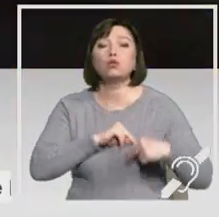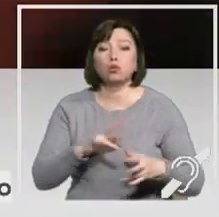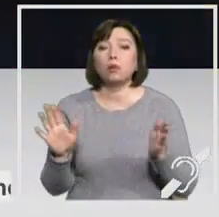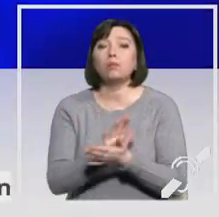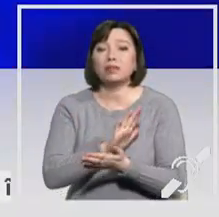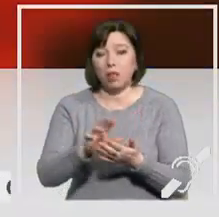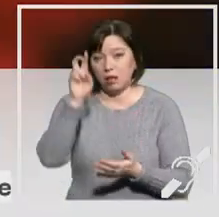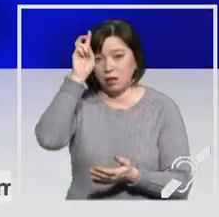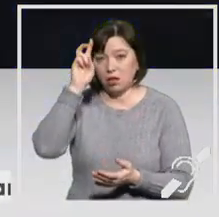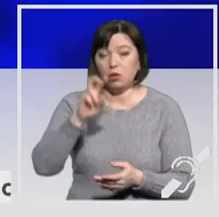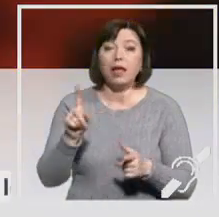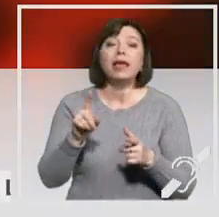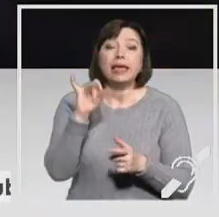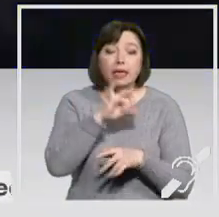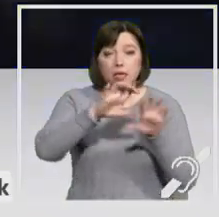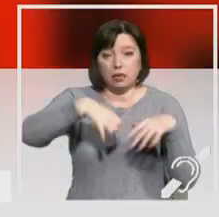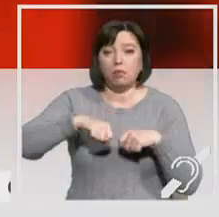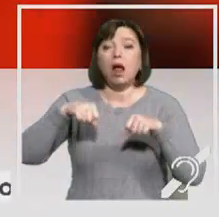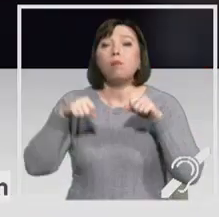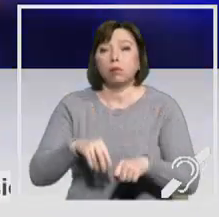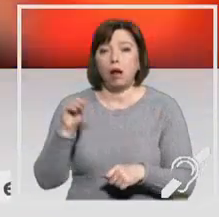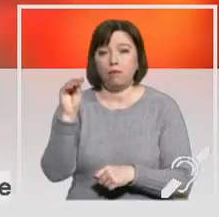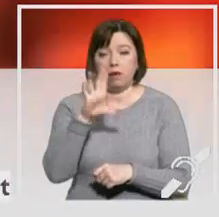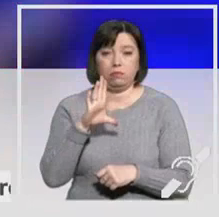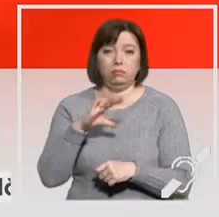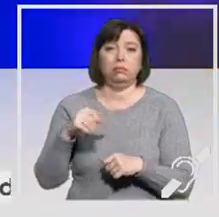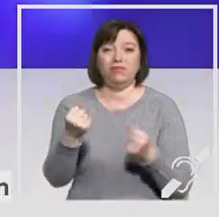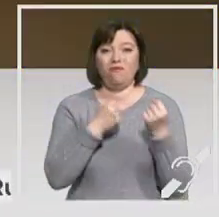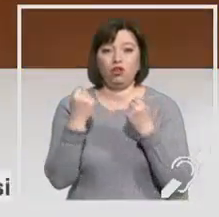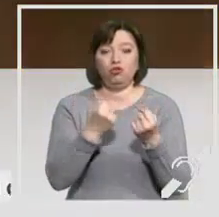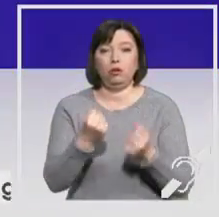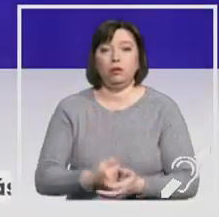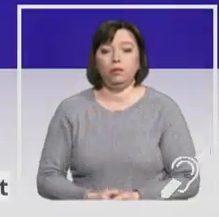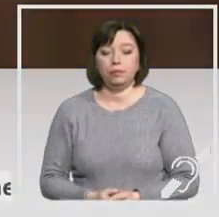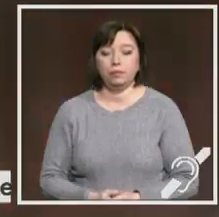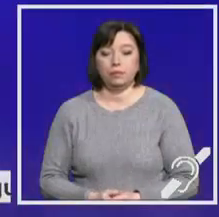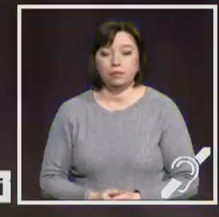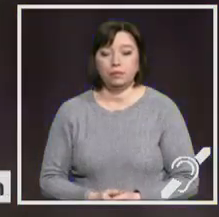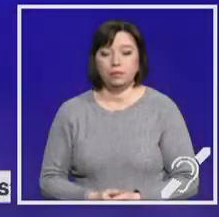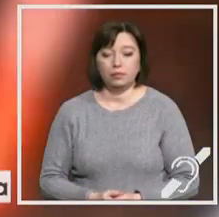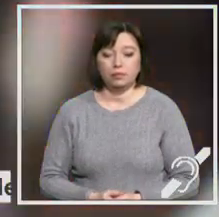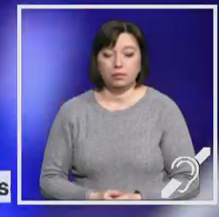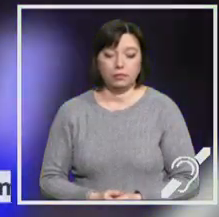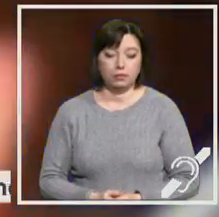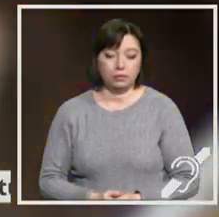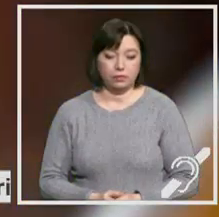comunității și anularea dreptului de a conduce mijloace de transport arate